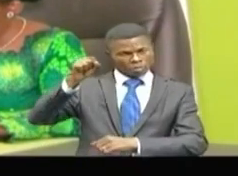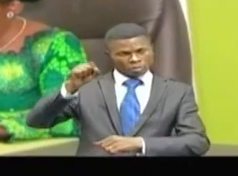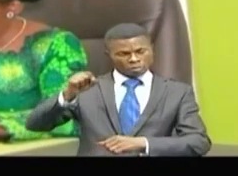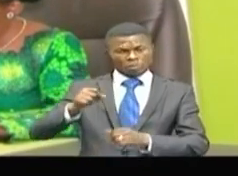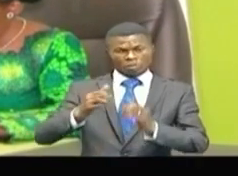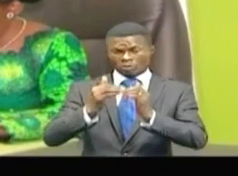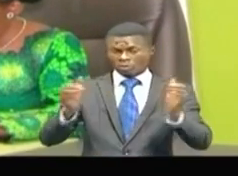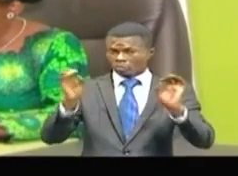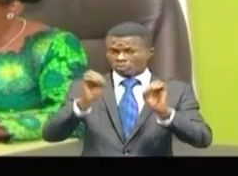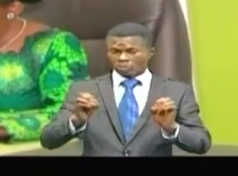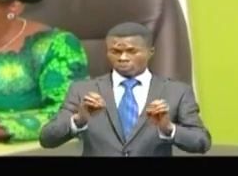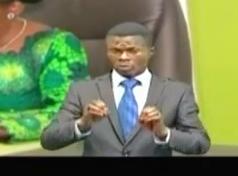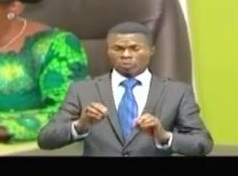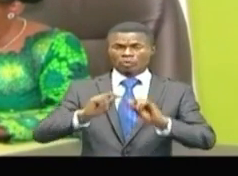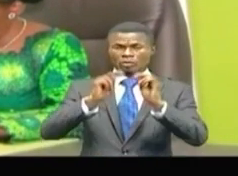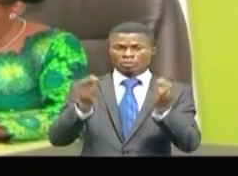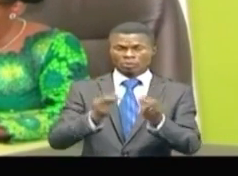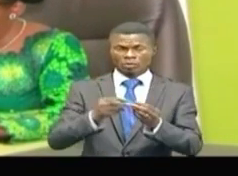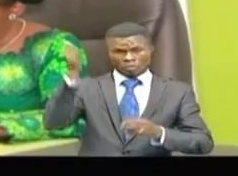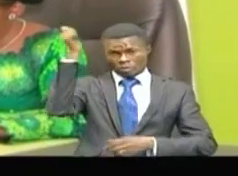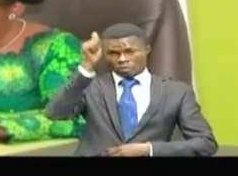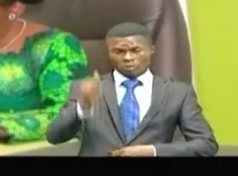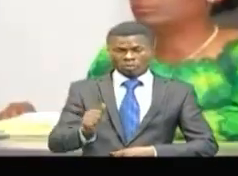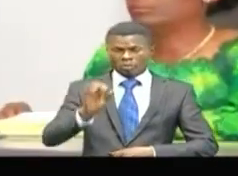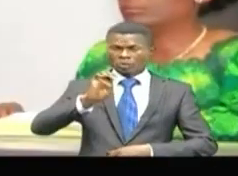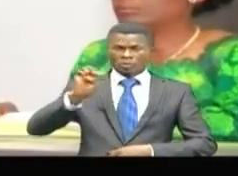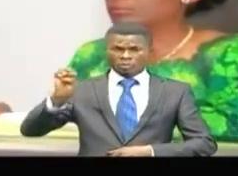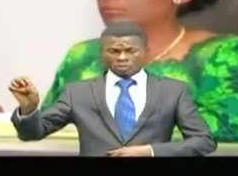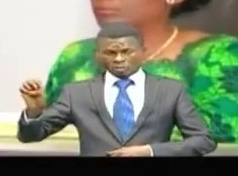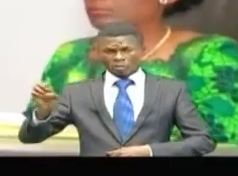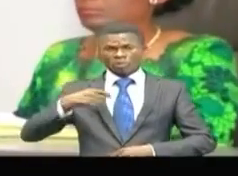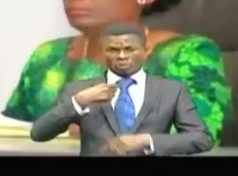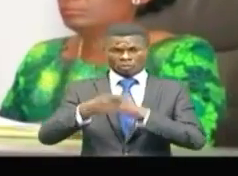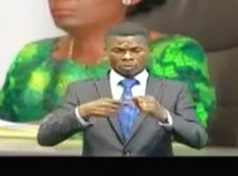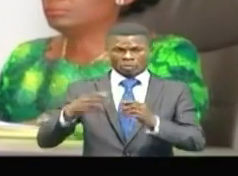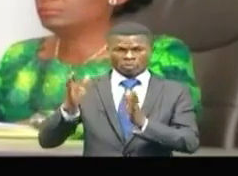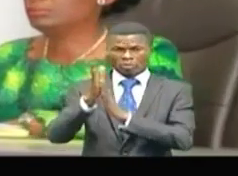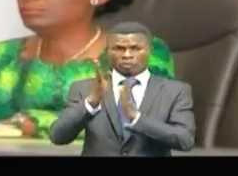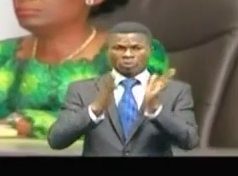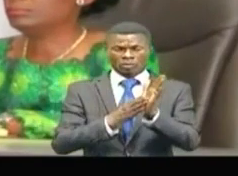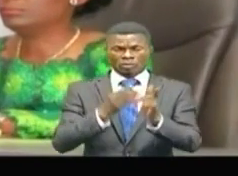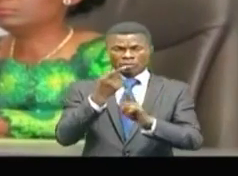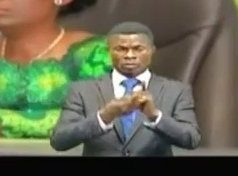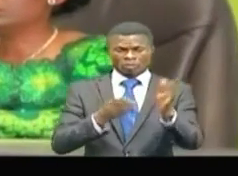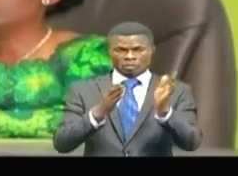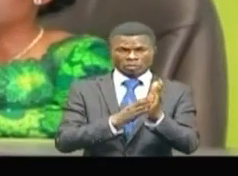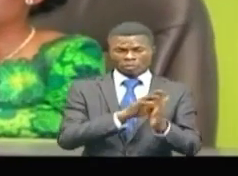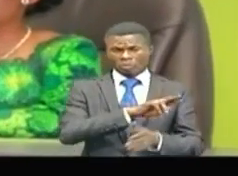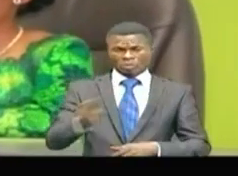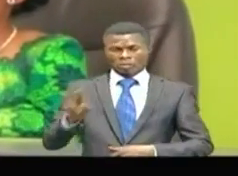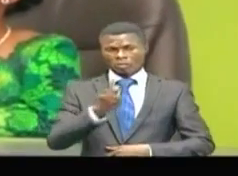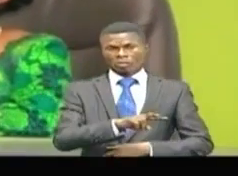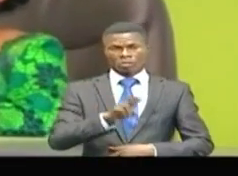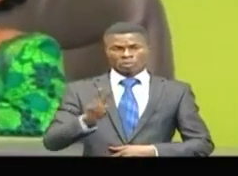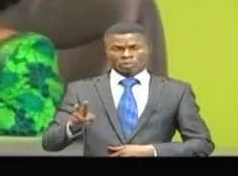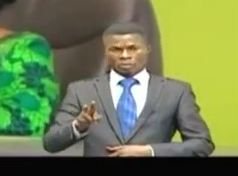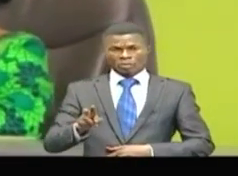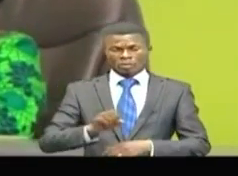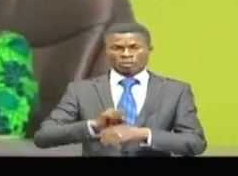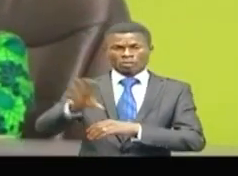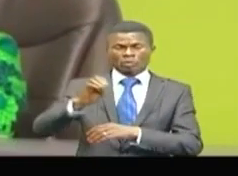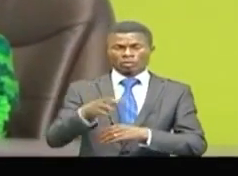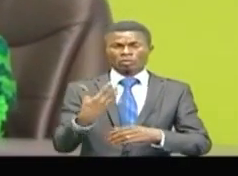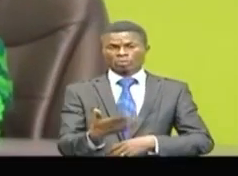insécurité, la Force régionale d'Afrique de l'Est procède depuis le 19 septembre 2022 au déploiement de